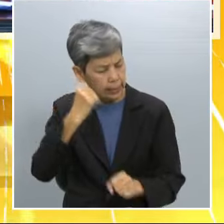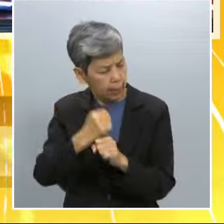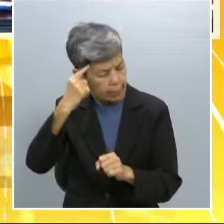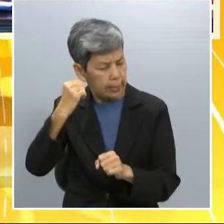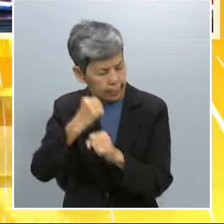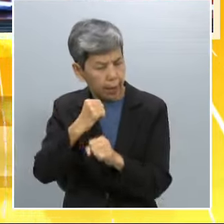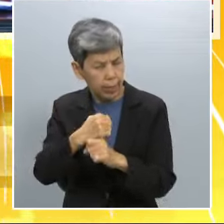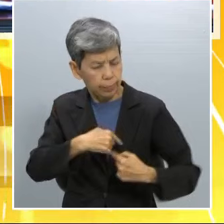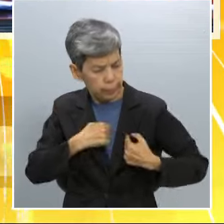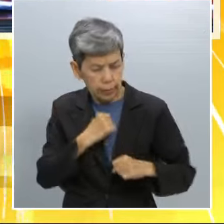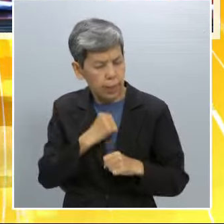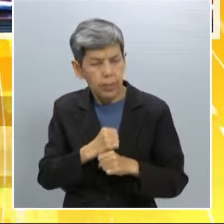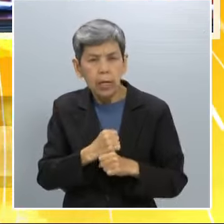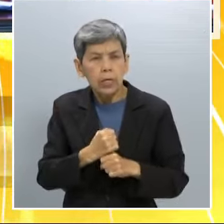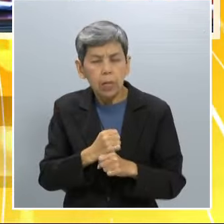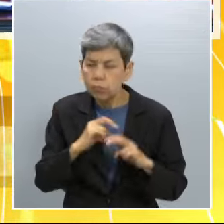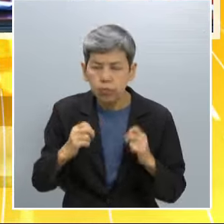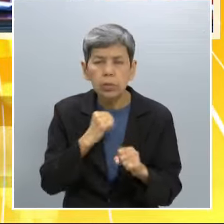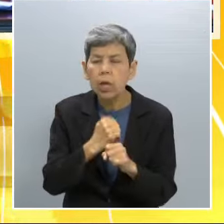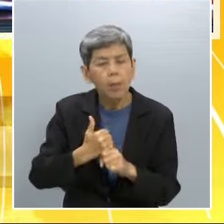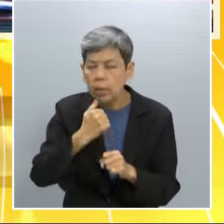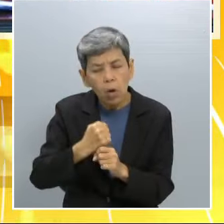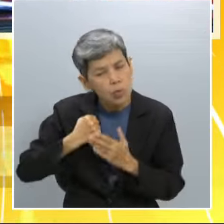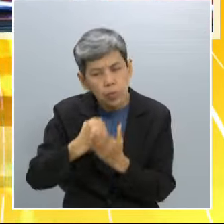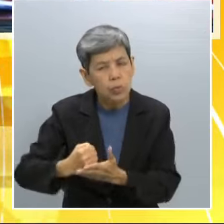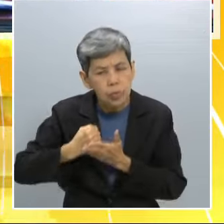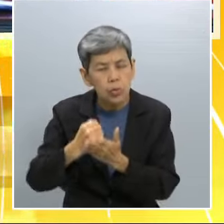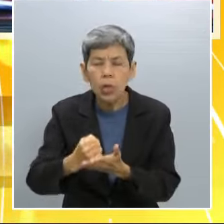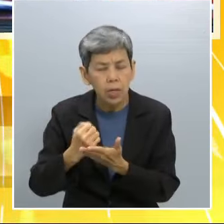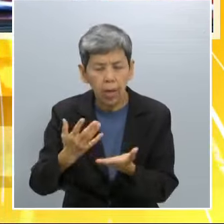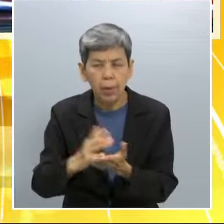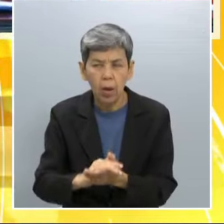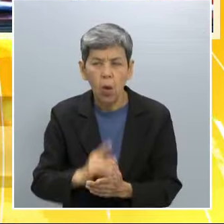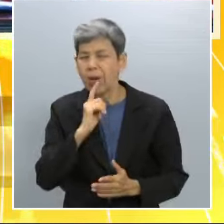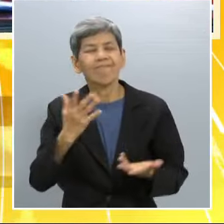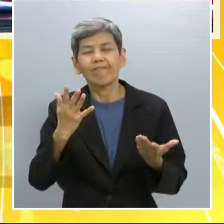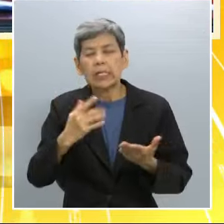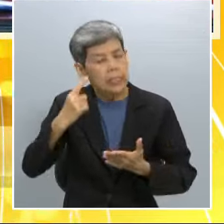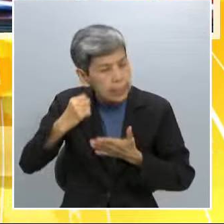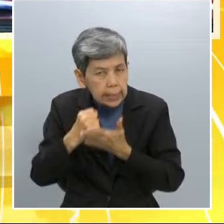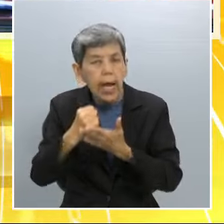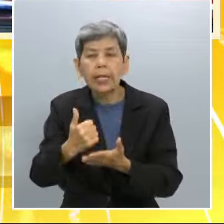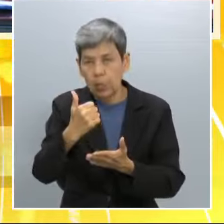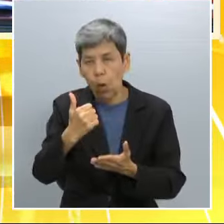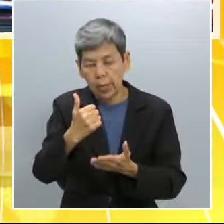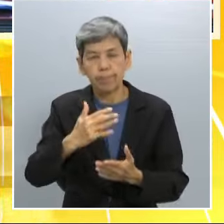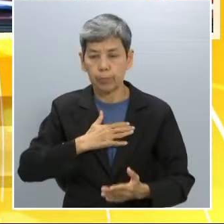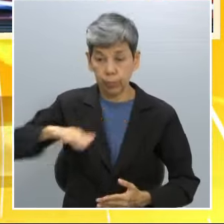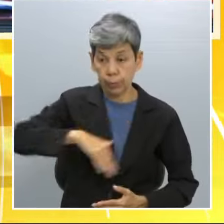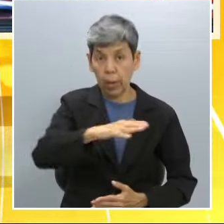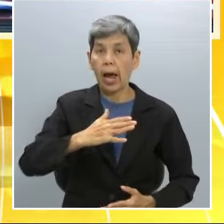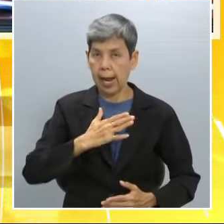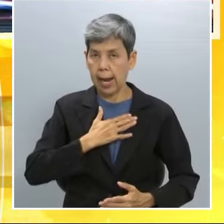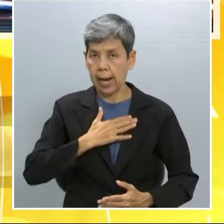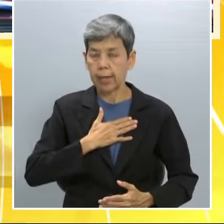ะครับถ้าเราทำดีแล้วมันไม่มีทางที่จะมีอะไรมาทำให้เรามีความเดือดร้อนได้พวกเราพวกผมทุกคน